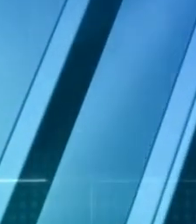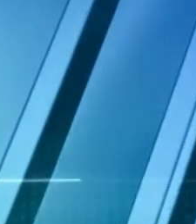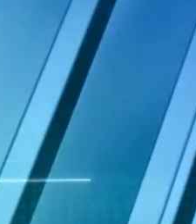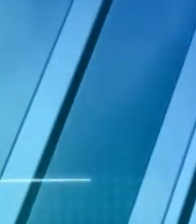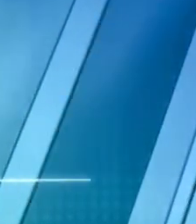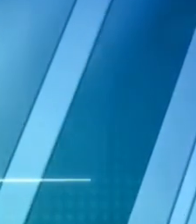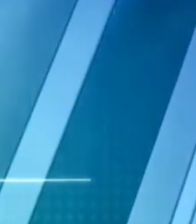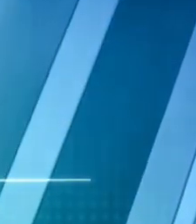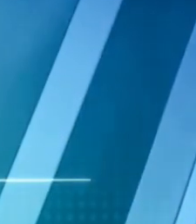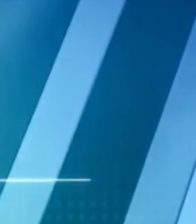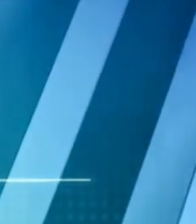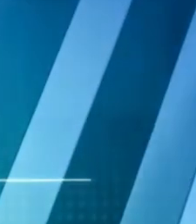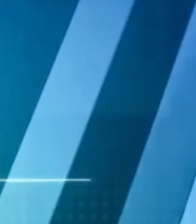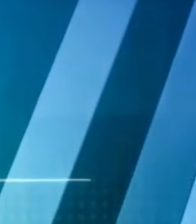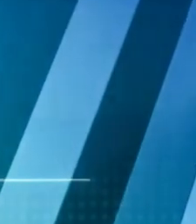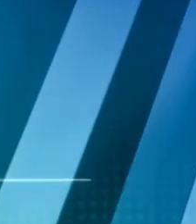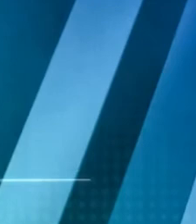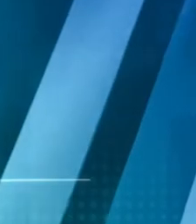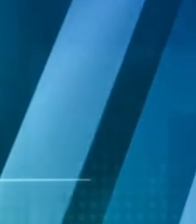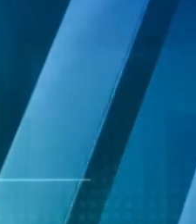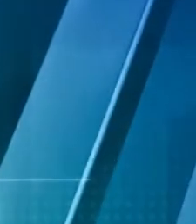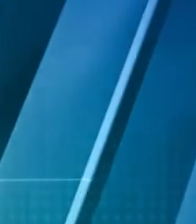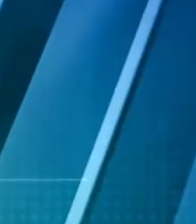МУЗЫКАЛЬНАЯ ЗАСТАВКА